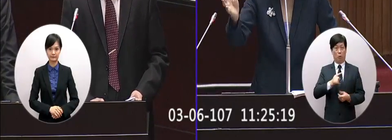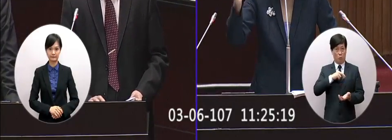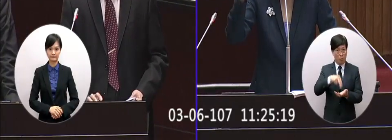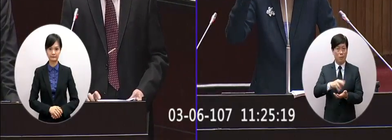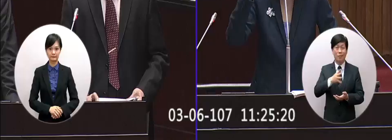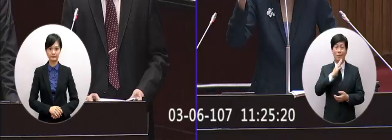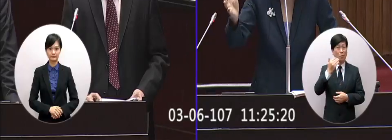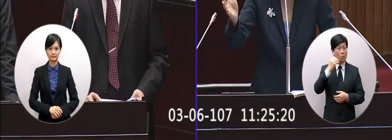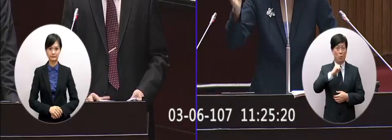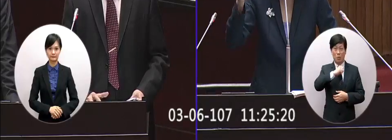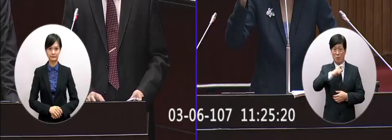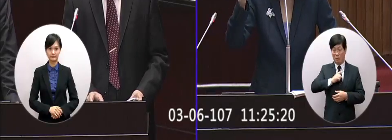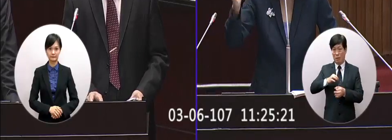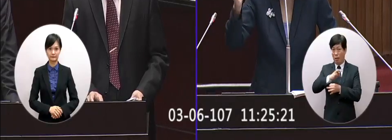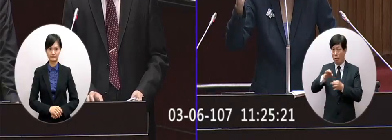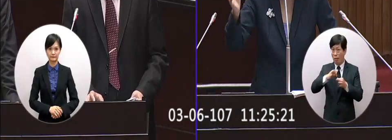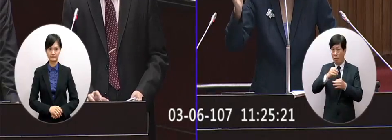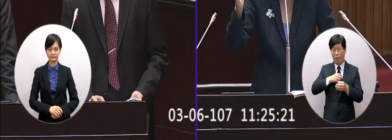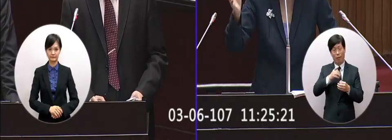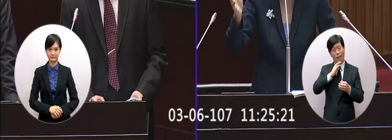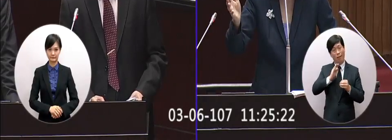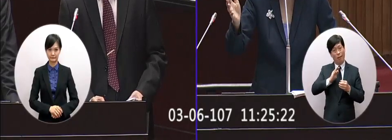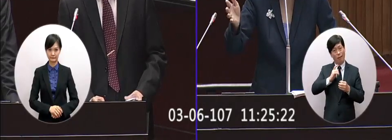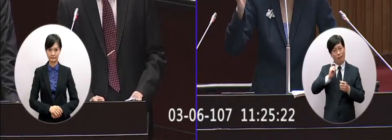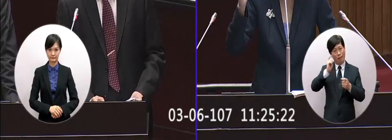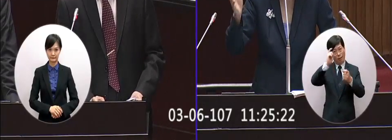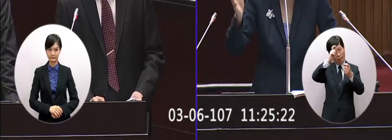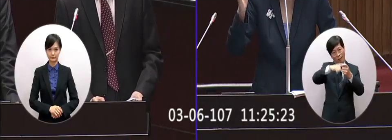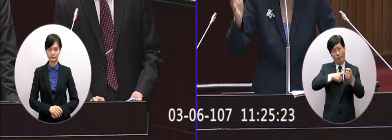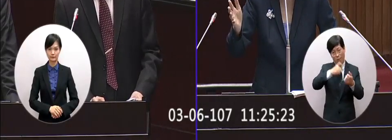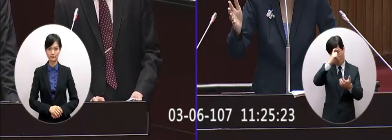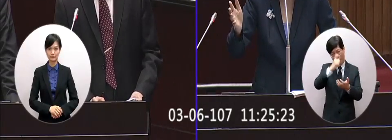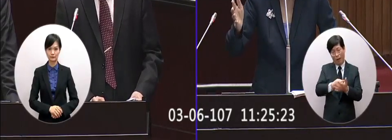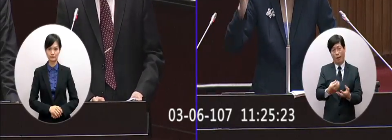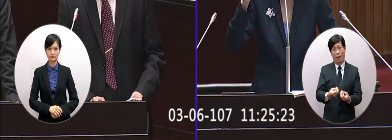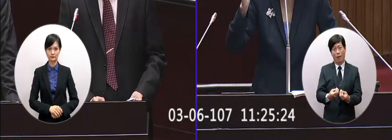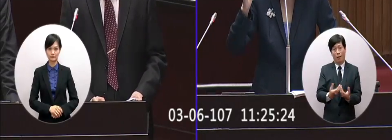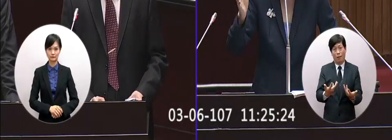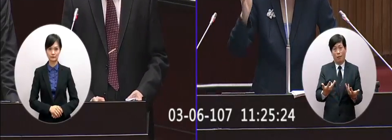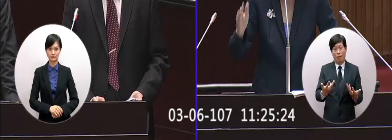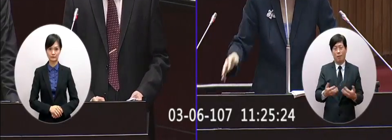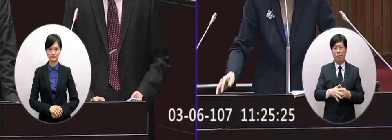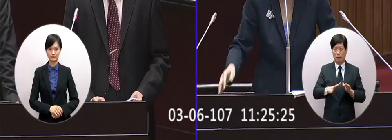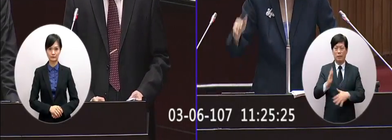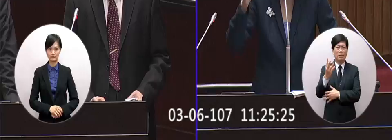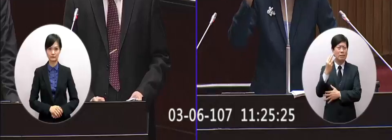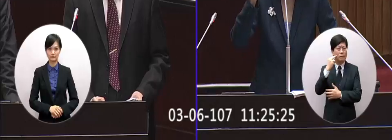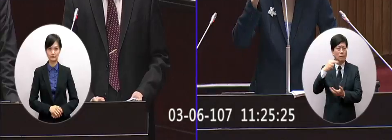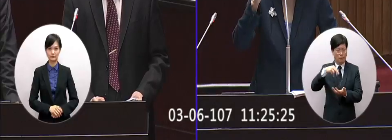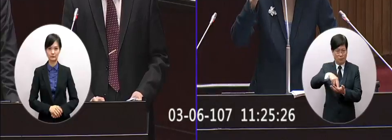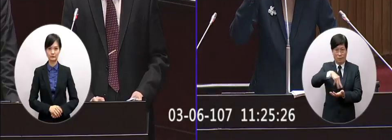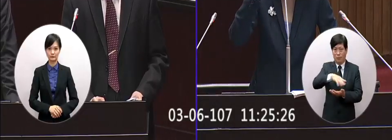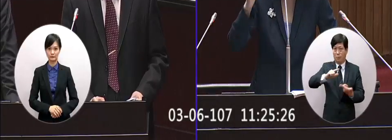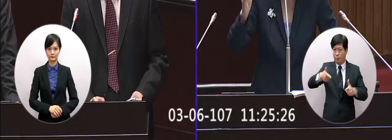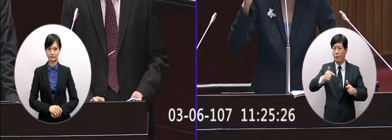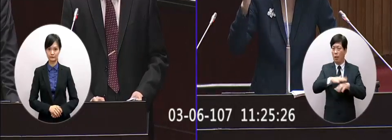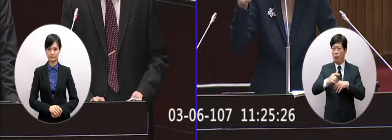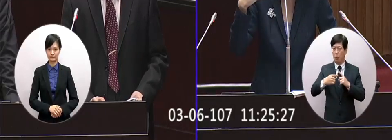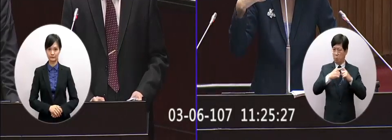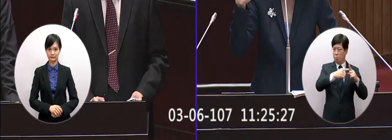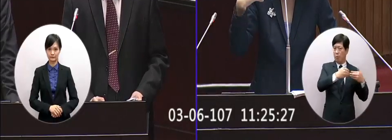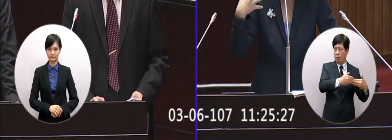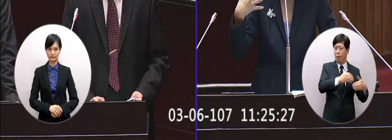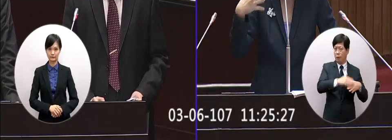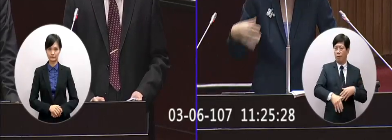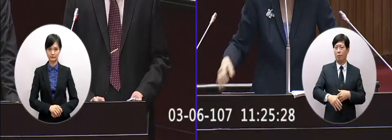台湾产业、当台湾的经济没有办法看出一个前途未来的时候呢，其实很多人其实政治立场不同，他还是往对岸。所以我觉得